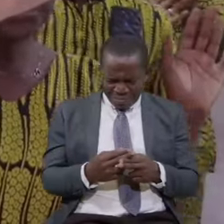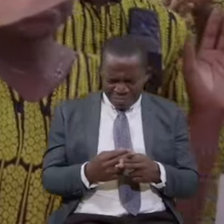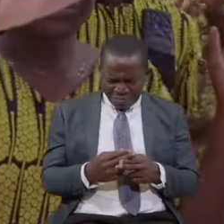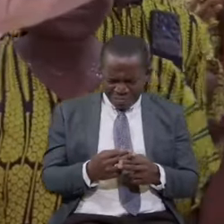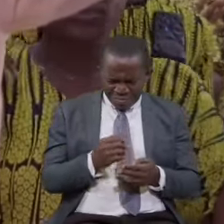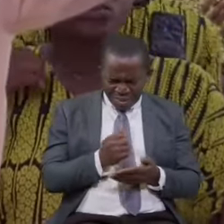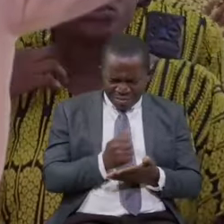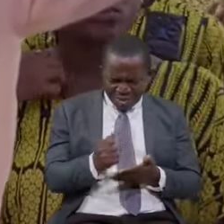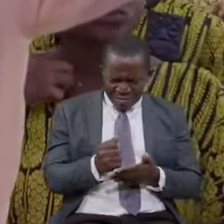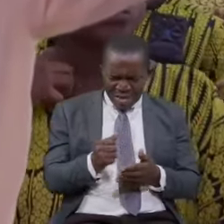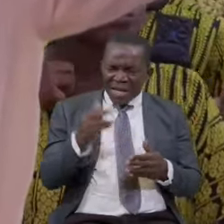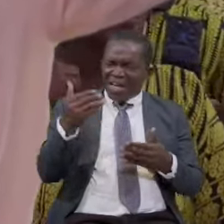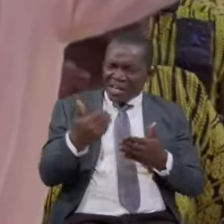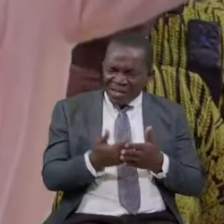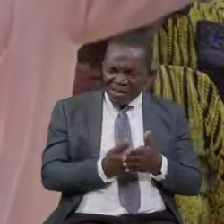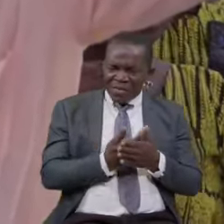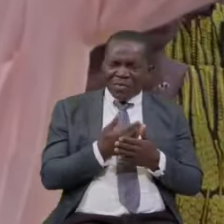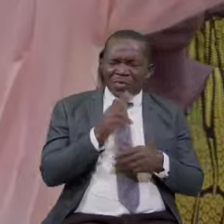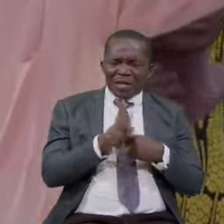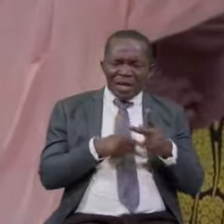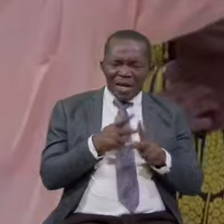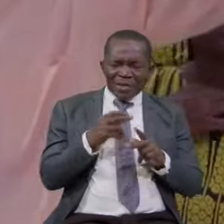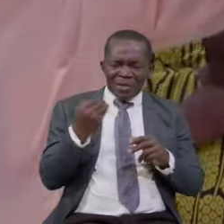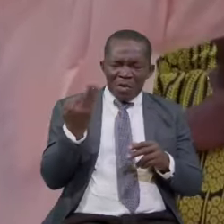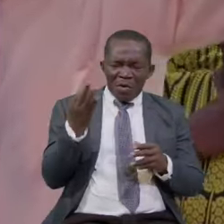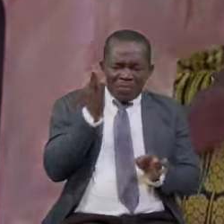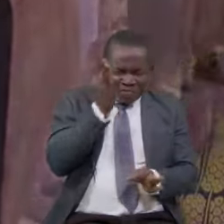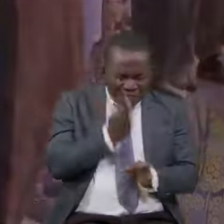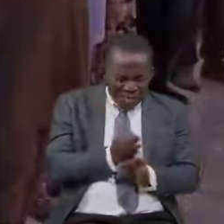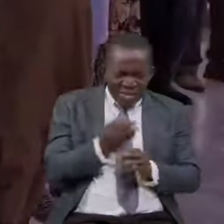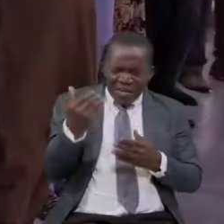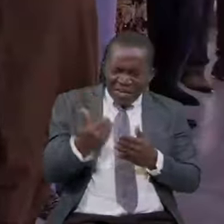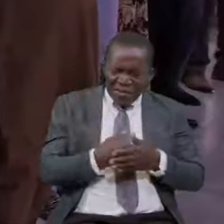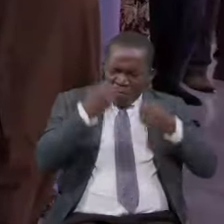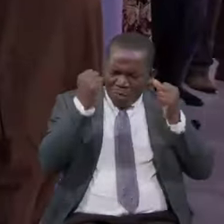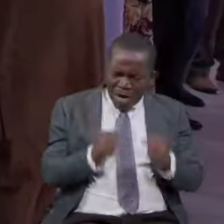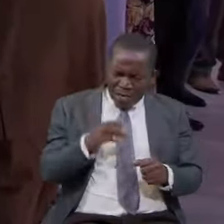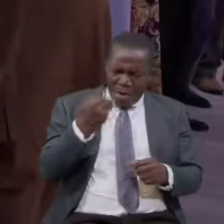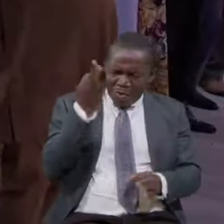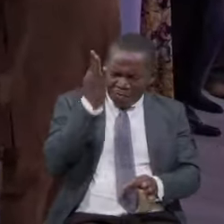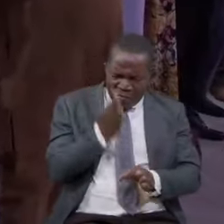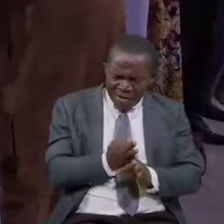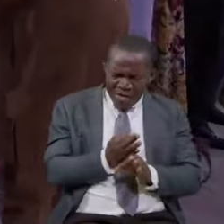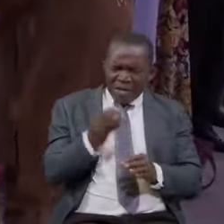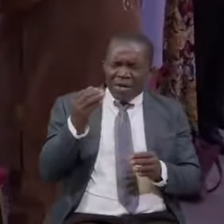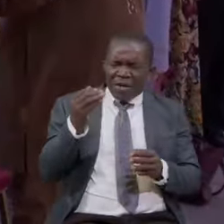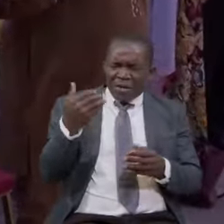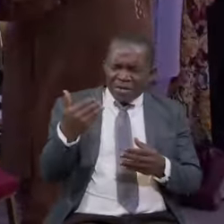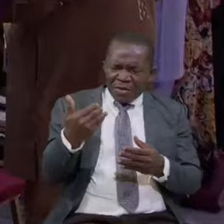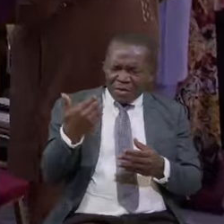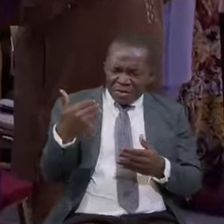Jésus un nouveau type de foi une nouvelle puissance de foi une un nouveau progrès à travers la